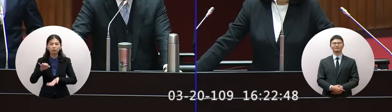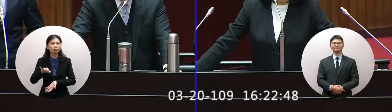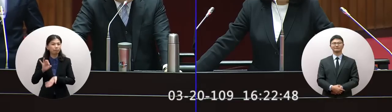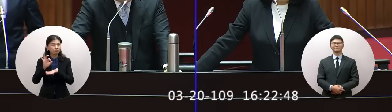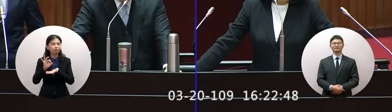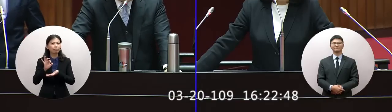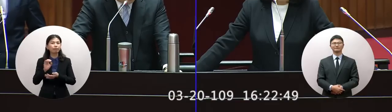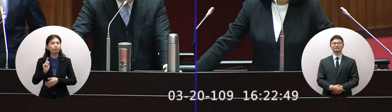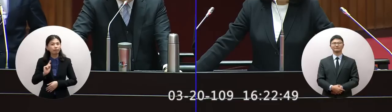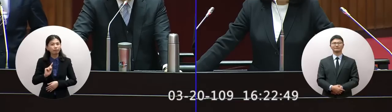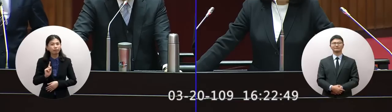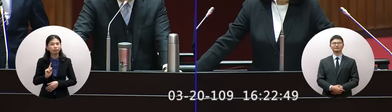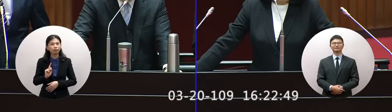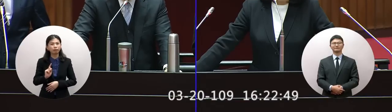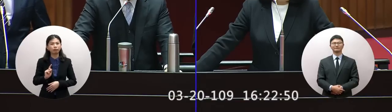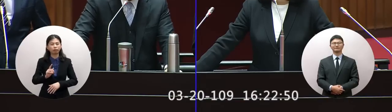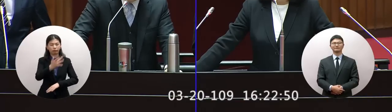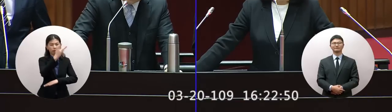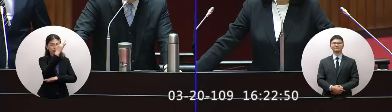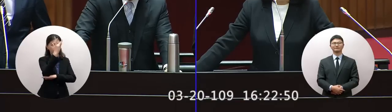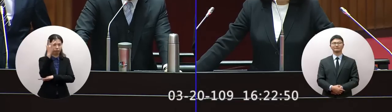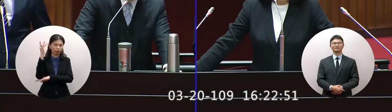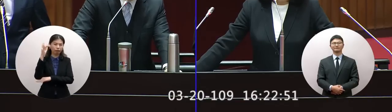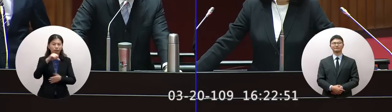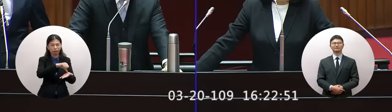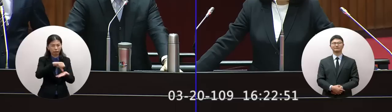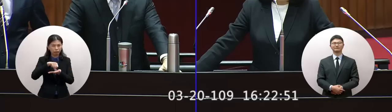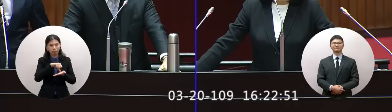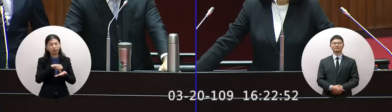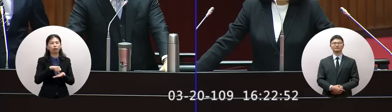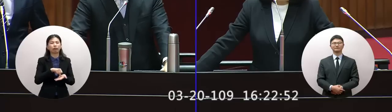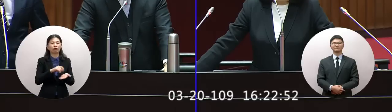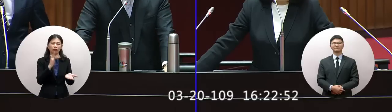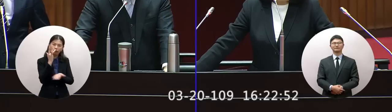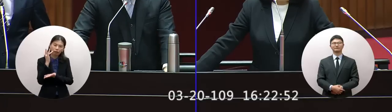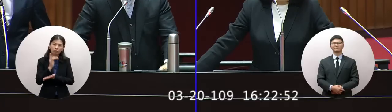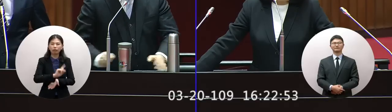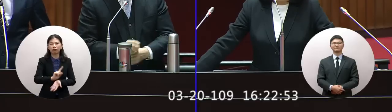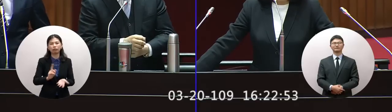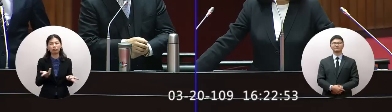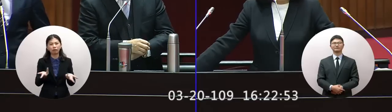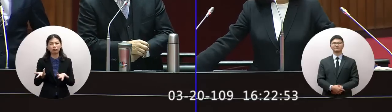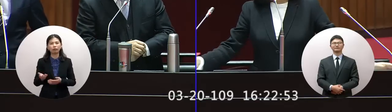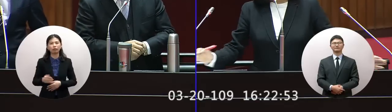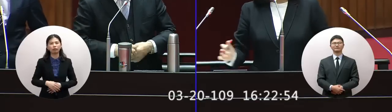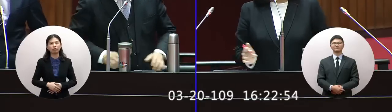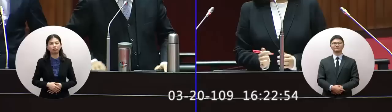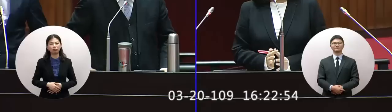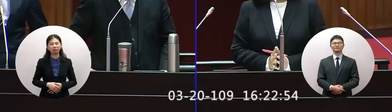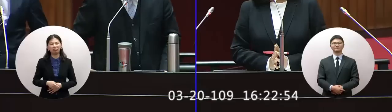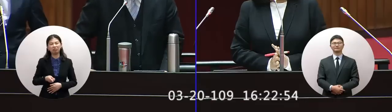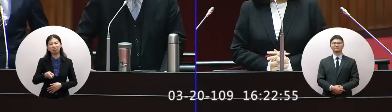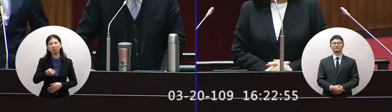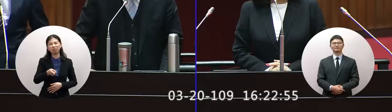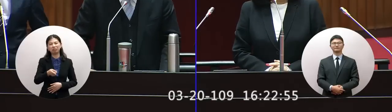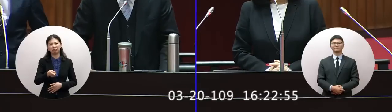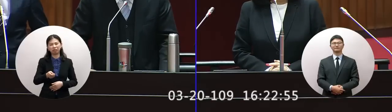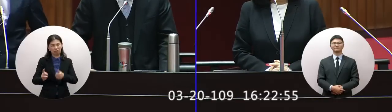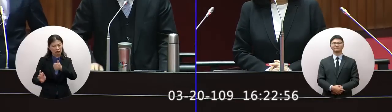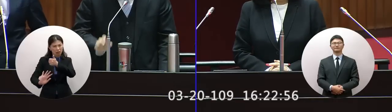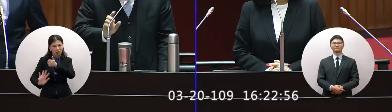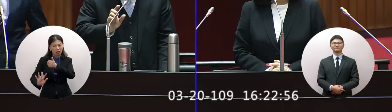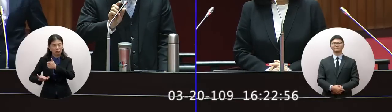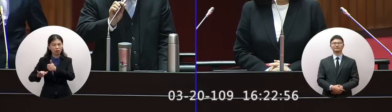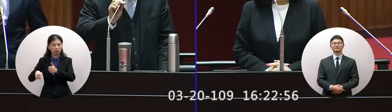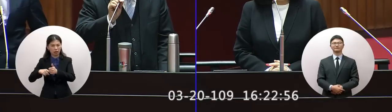来这个种树造林种种的问题，这个真的。委员要好好奖励你的幕僚，在你